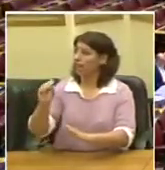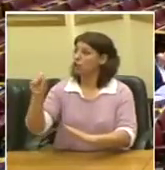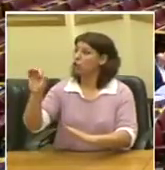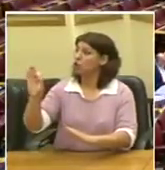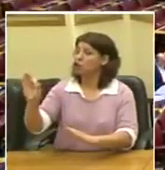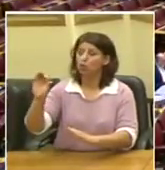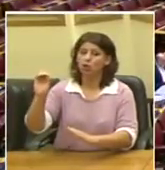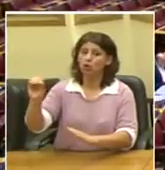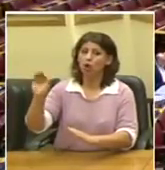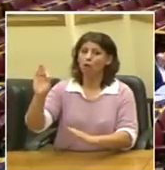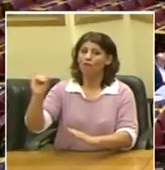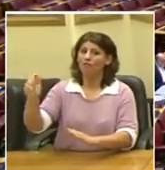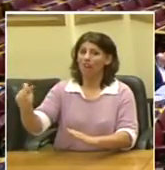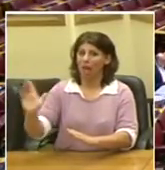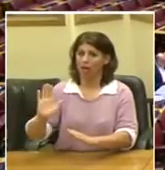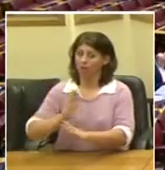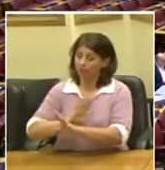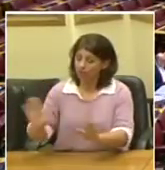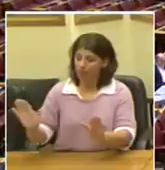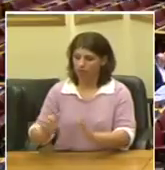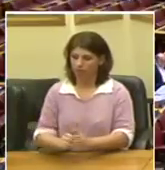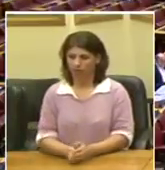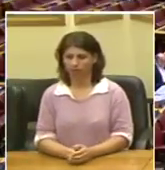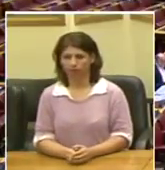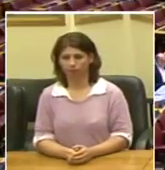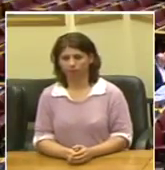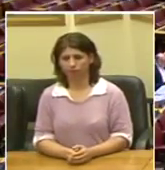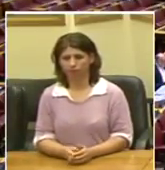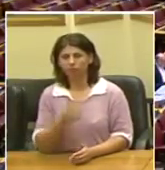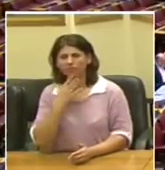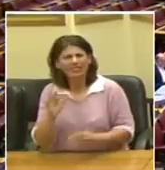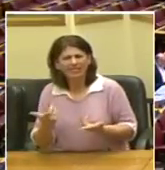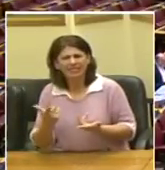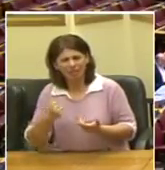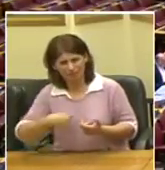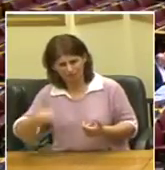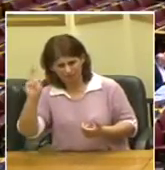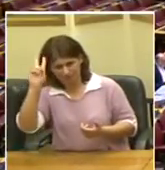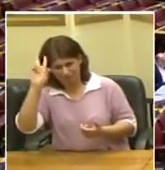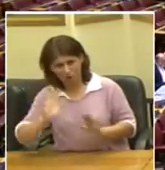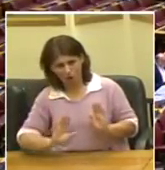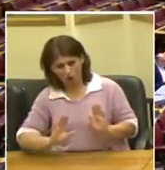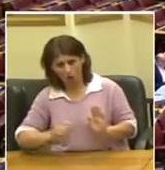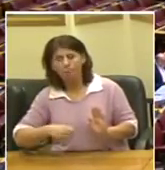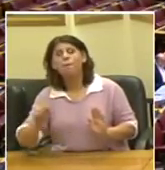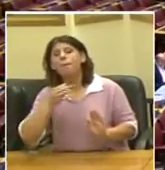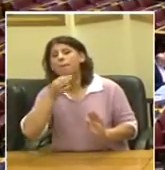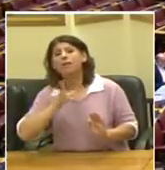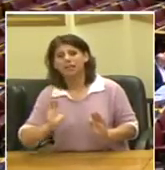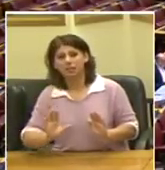εσείς προκαλείτε. Μα με συγχωρείτε, λειτουργείτε ως βέτο, δηλαδή τις βάζετε βέτο να μιλήσετε. Δεν καταλαβαίνετε πόσο κακό είναι